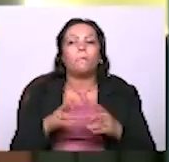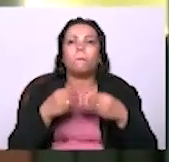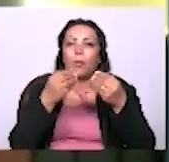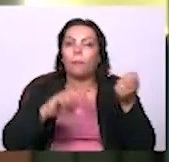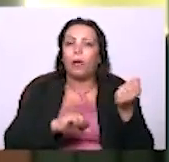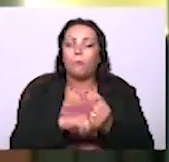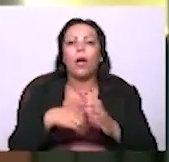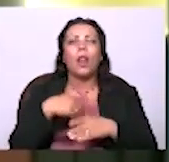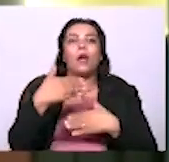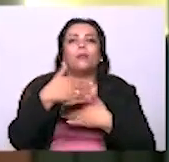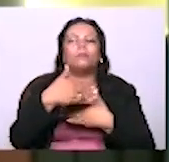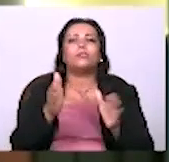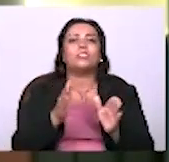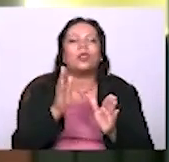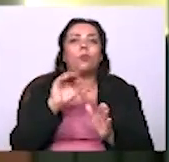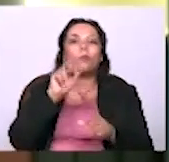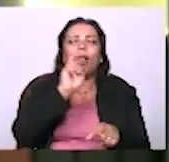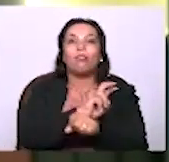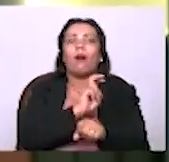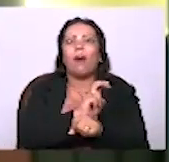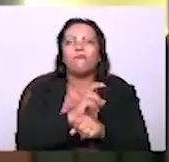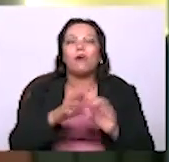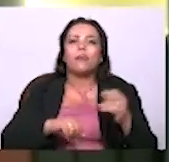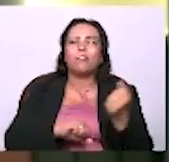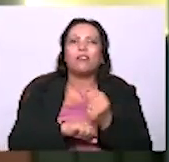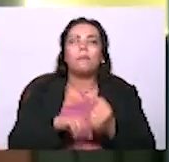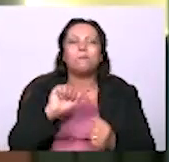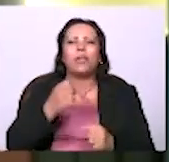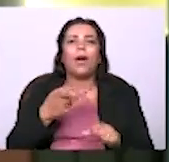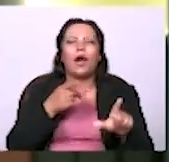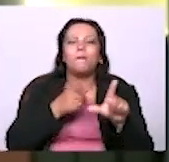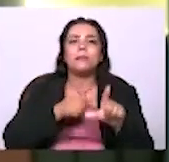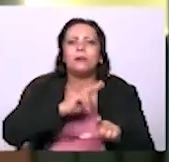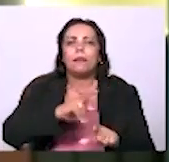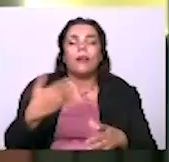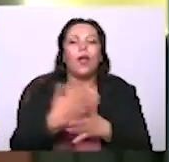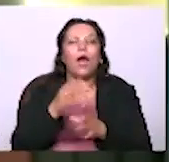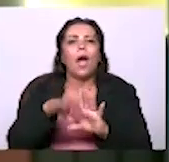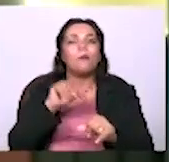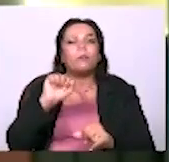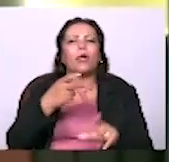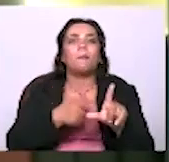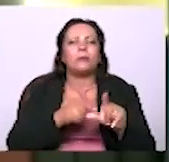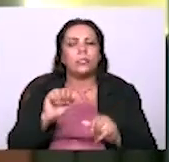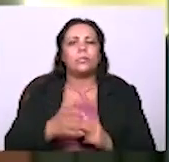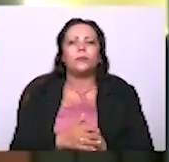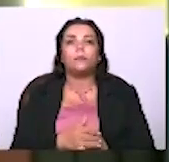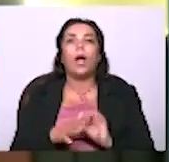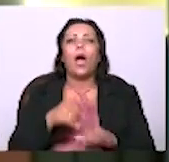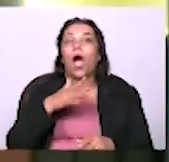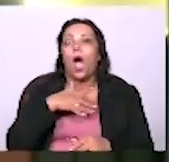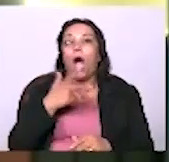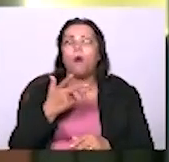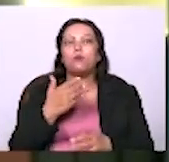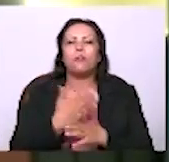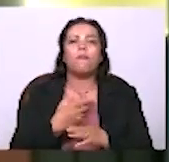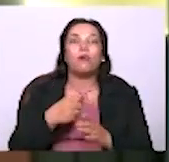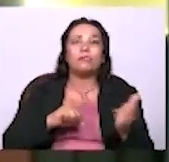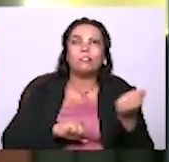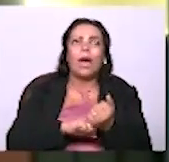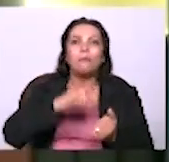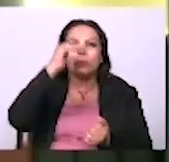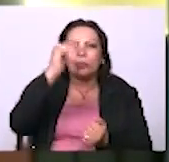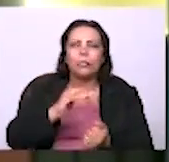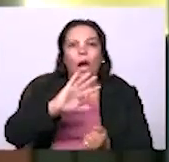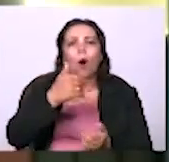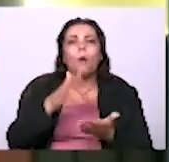صندوق النقد بيتكلم كتير على دعم المحروقات او المنتجات البتروليه ان عايز يخفض الدعم ده ولا